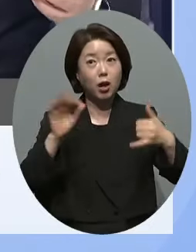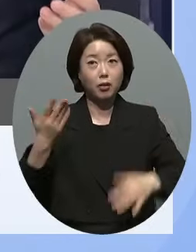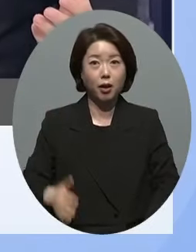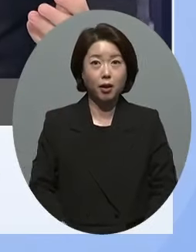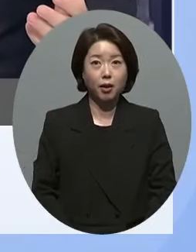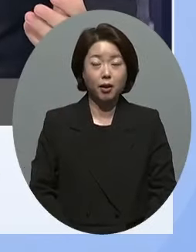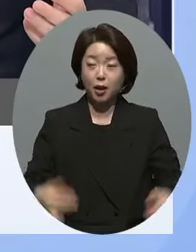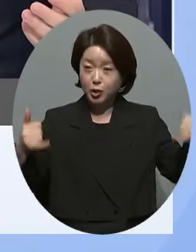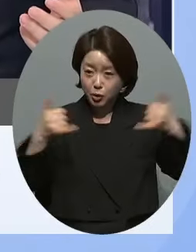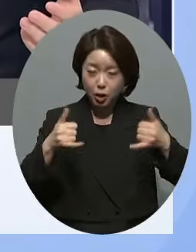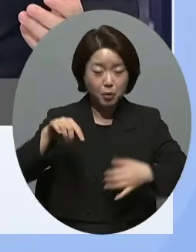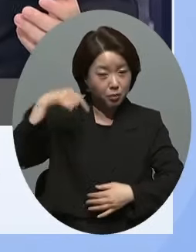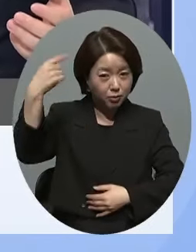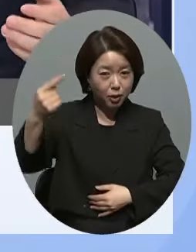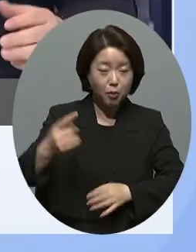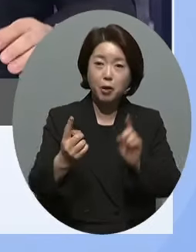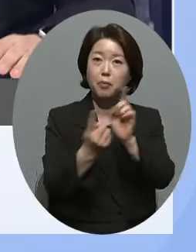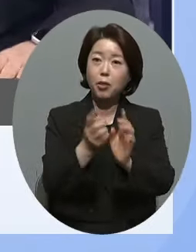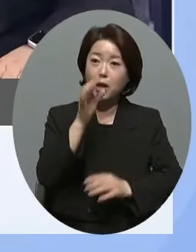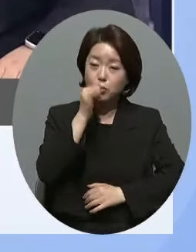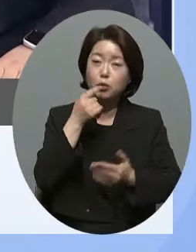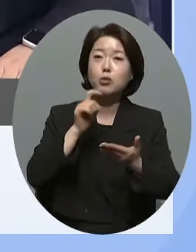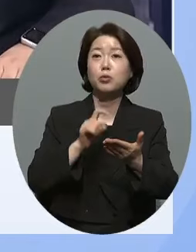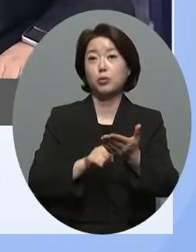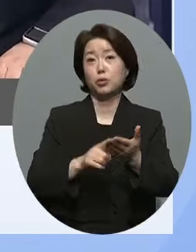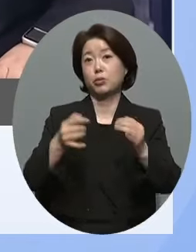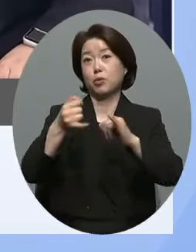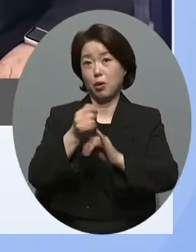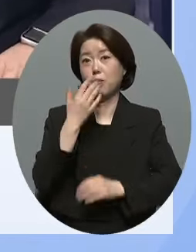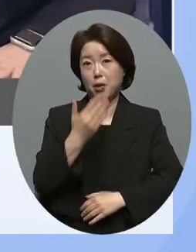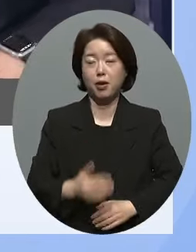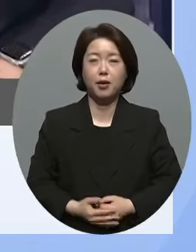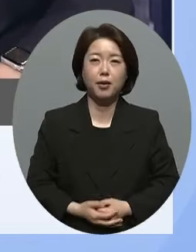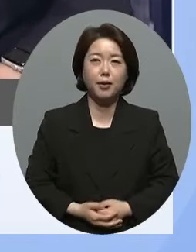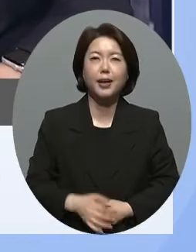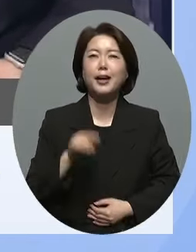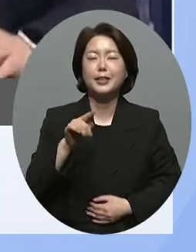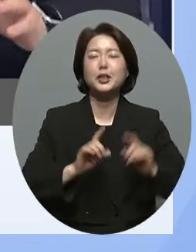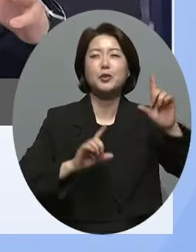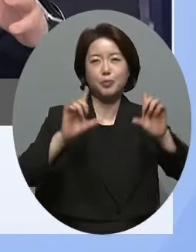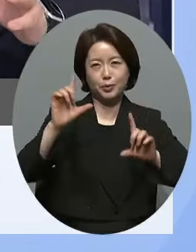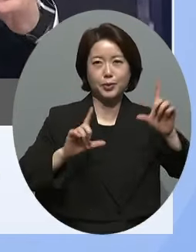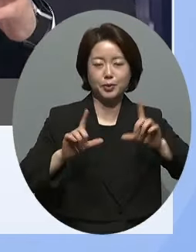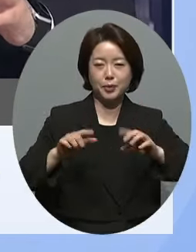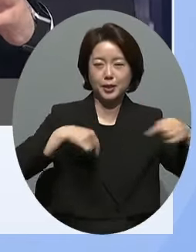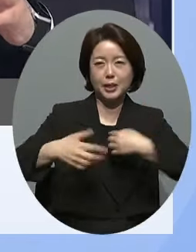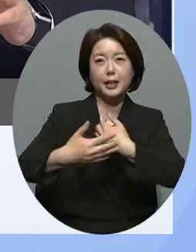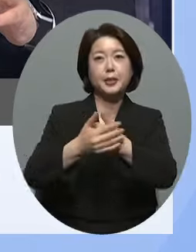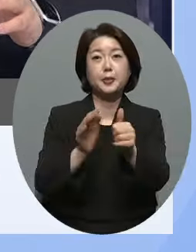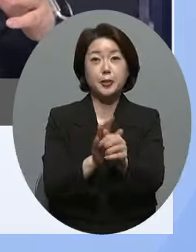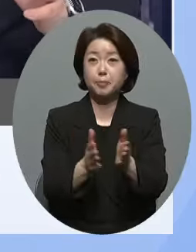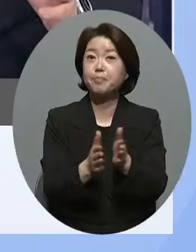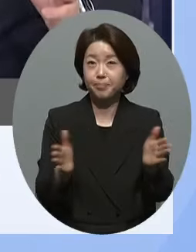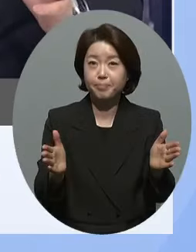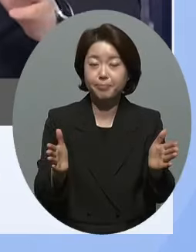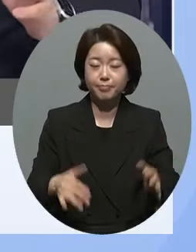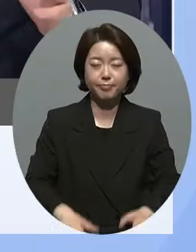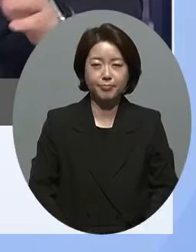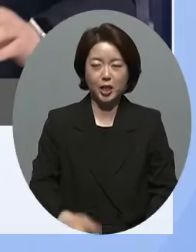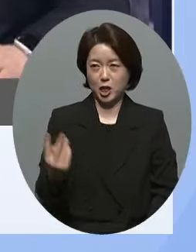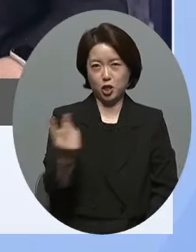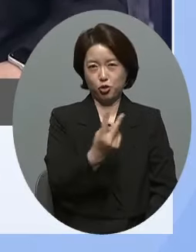다시 또 만나는 일도 쉽게 성사될 거라고 생각을 하거든요 그래서 이러한 것들이 이제 협치의 시작이기 때문에 이제 두